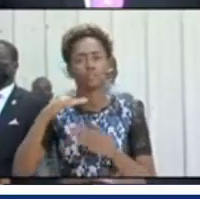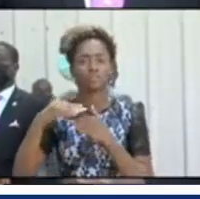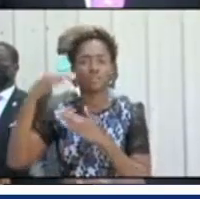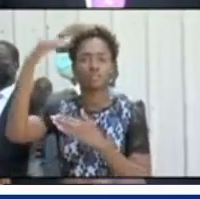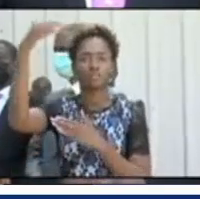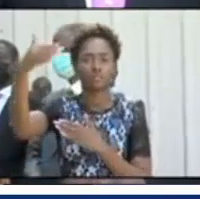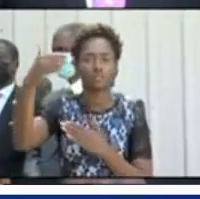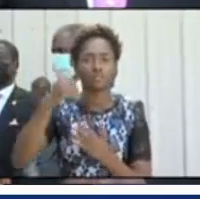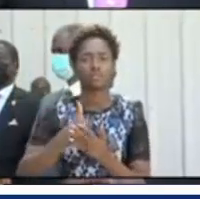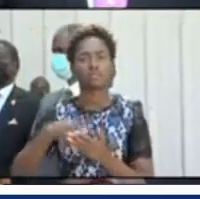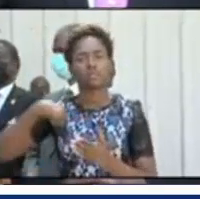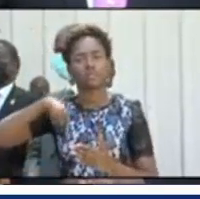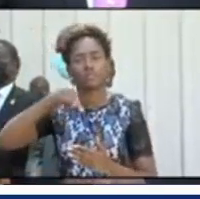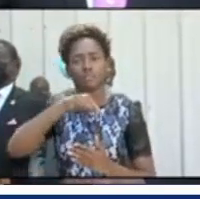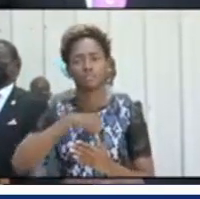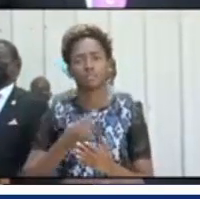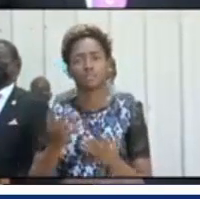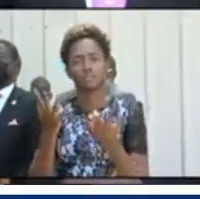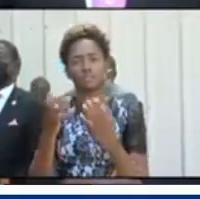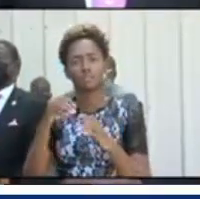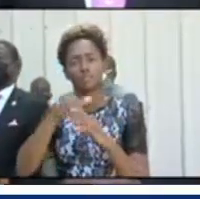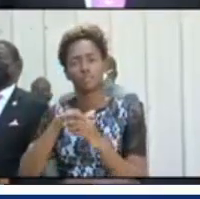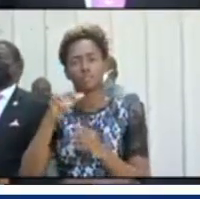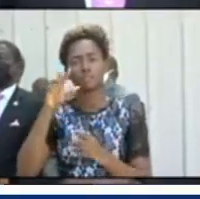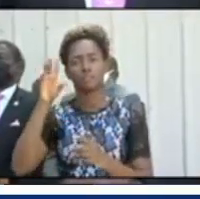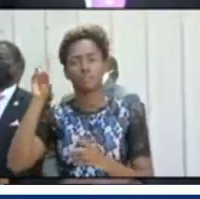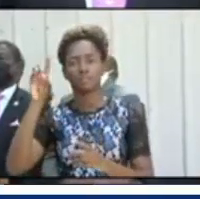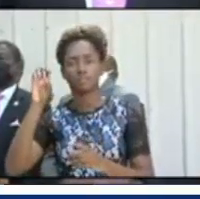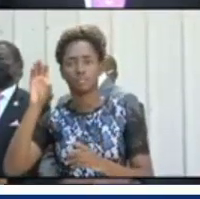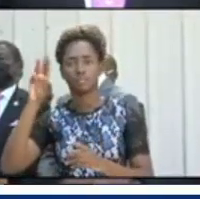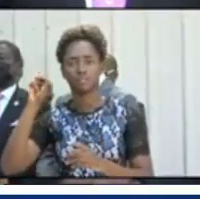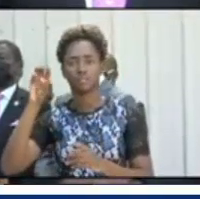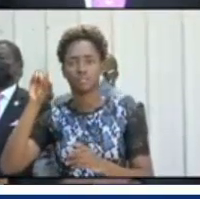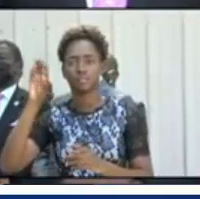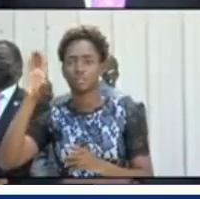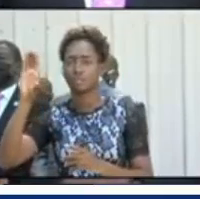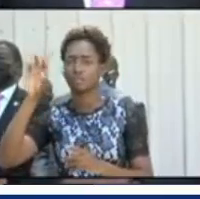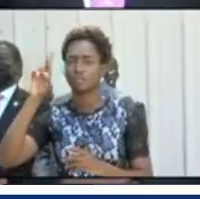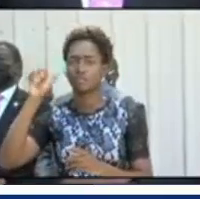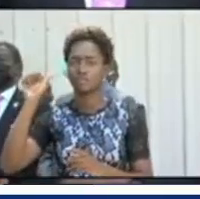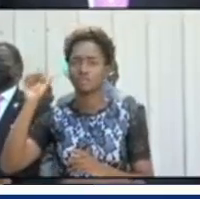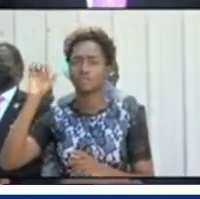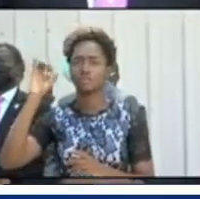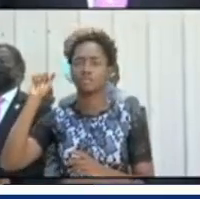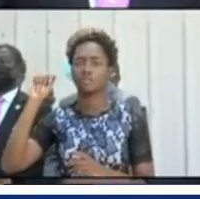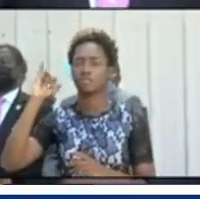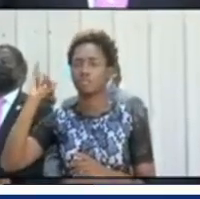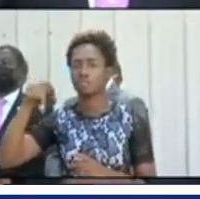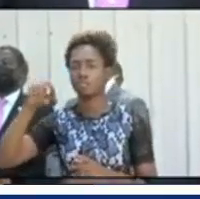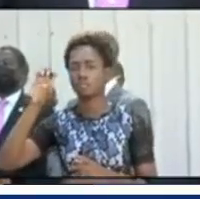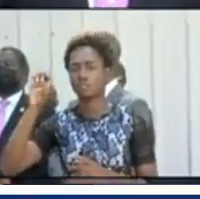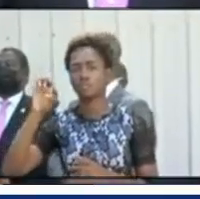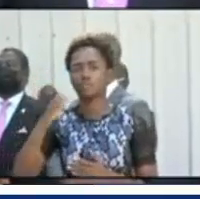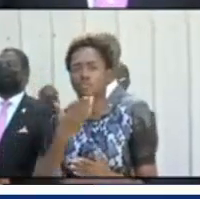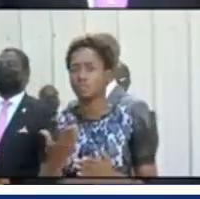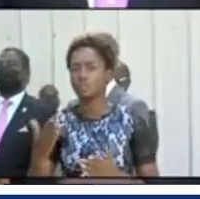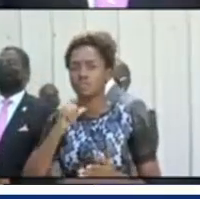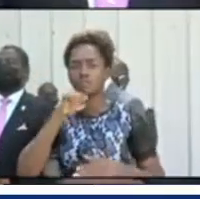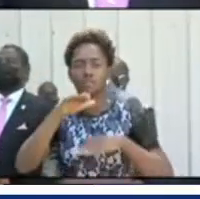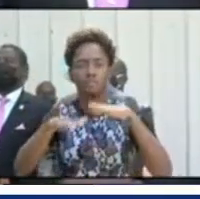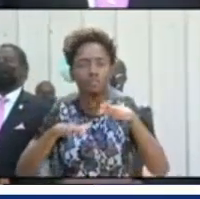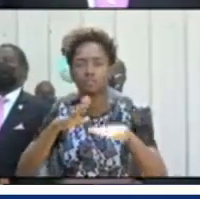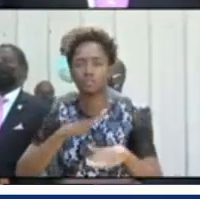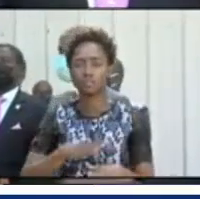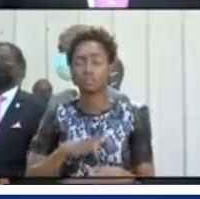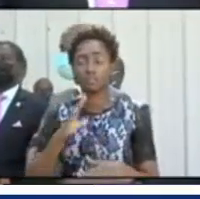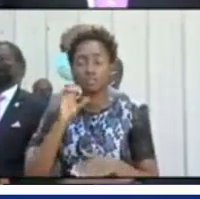que nous entrons dans l'ère démocratique là, moi crois que bagayo pas marché bien. Moi l'exemple Jérémy que me dit